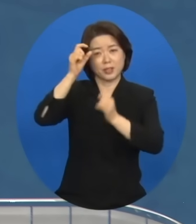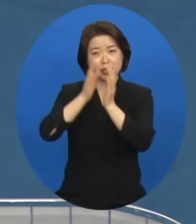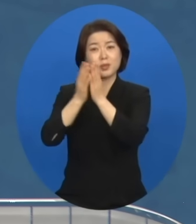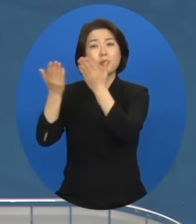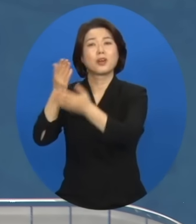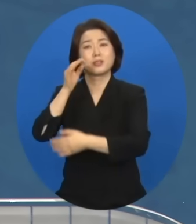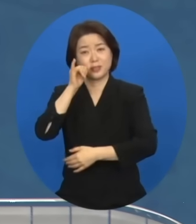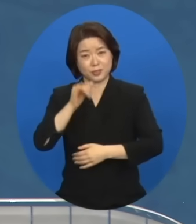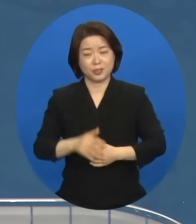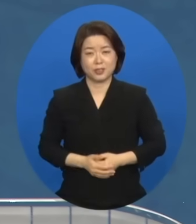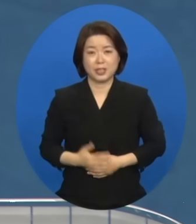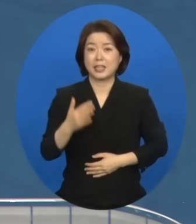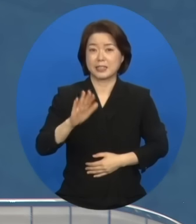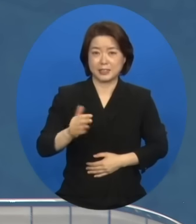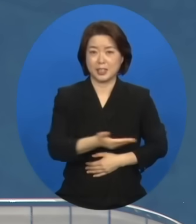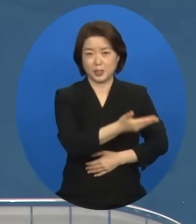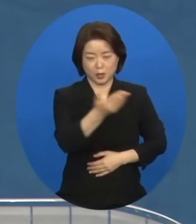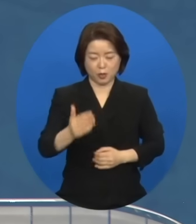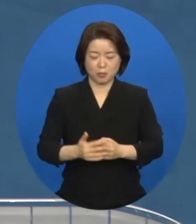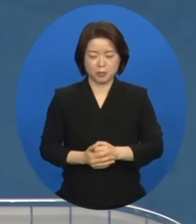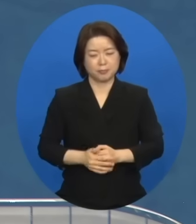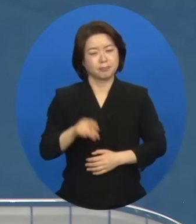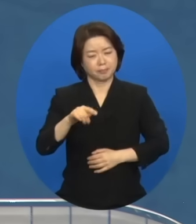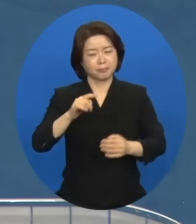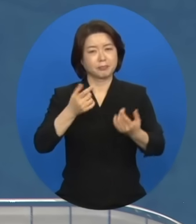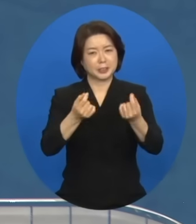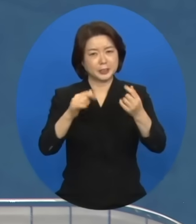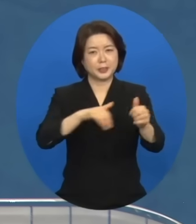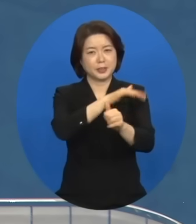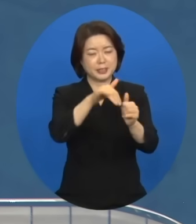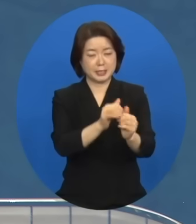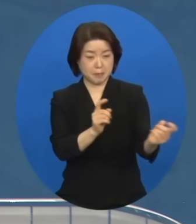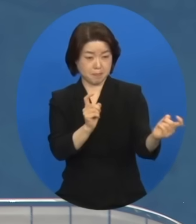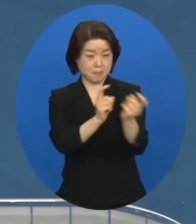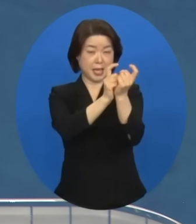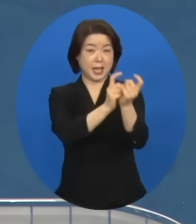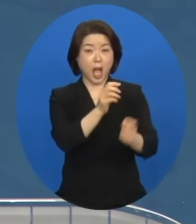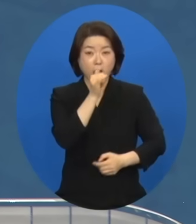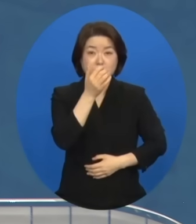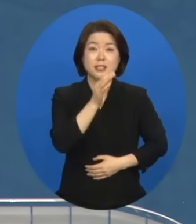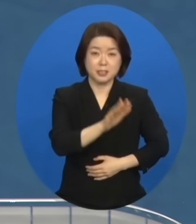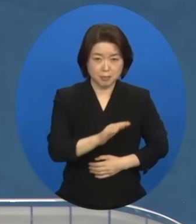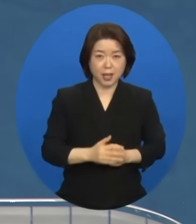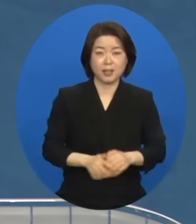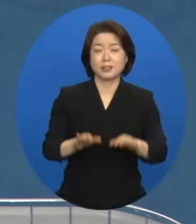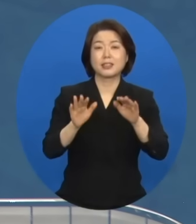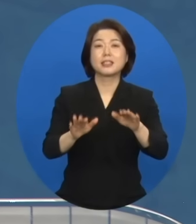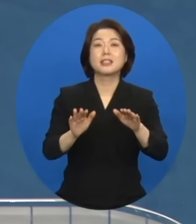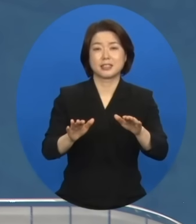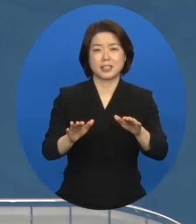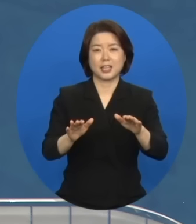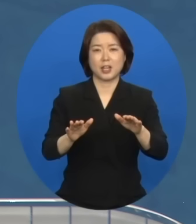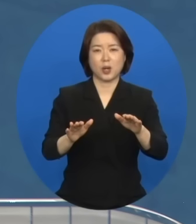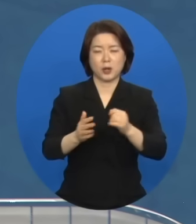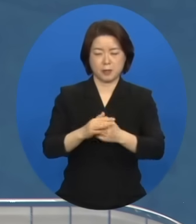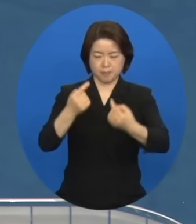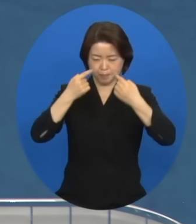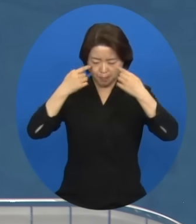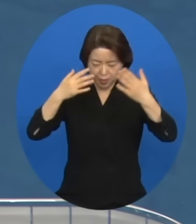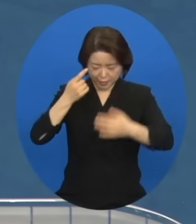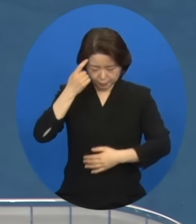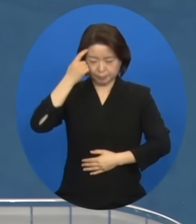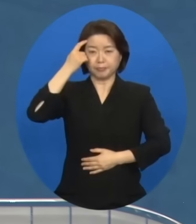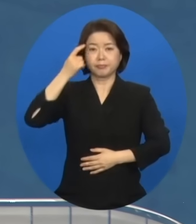근데 여러분, 충분히 우리가 그런 상황에 부딪히지만 이제는 아주 명확하게